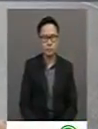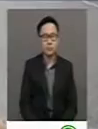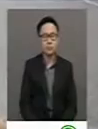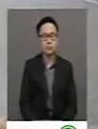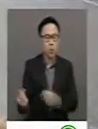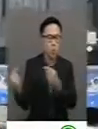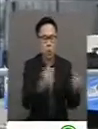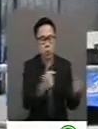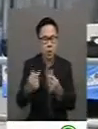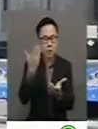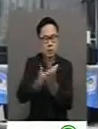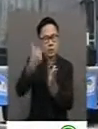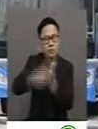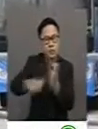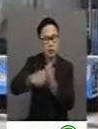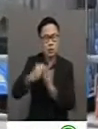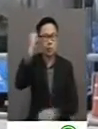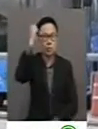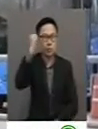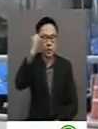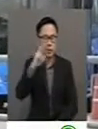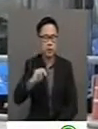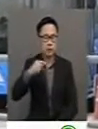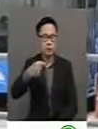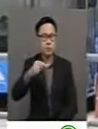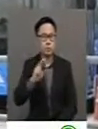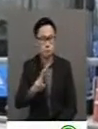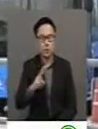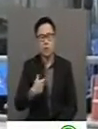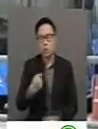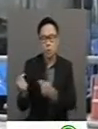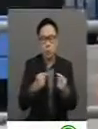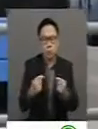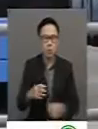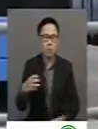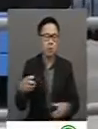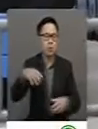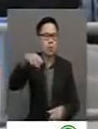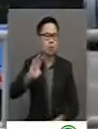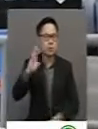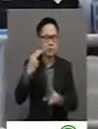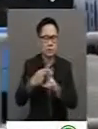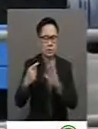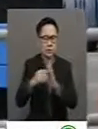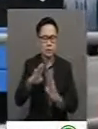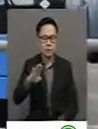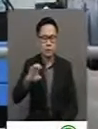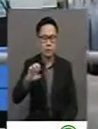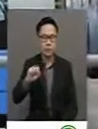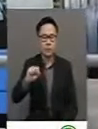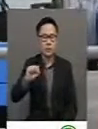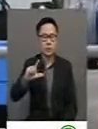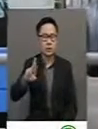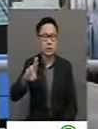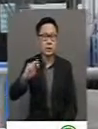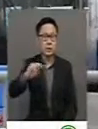การต่อสู้เรื่องภาษีรถเมย์ NGV มาถึงจุดแตกหักเมื่อกลุ่มบริษัทเบสลินผู้ชนะการประมูลจัดหาร